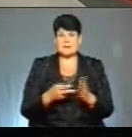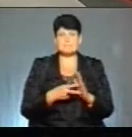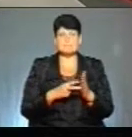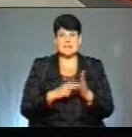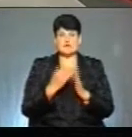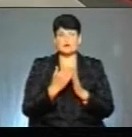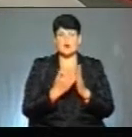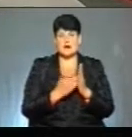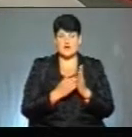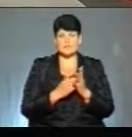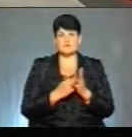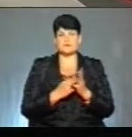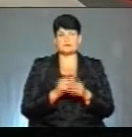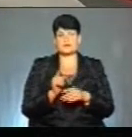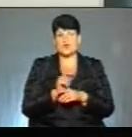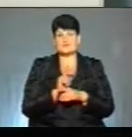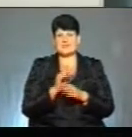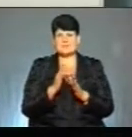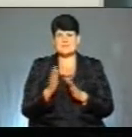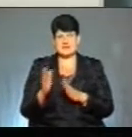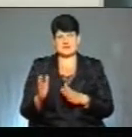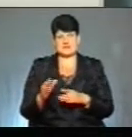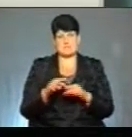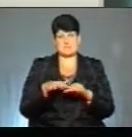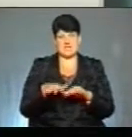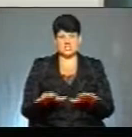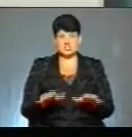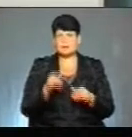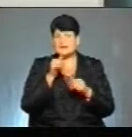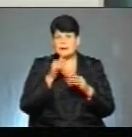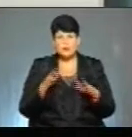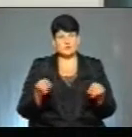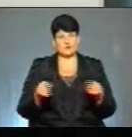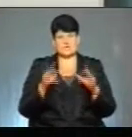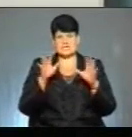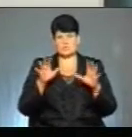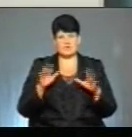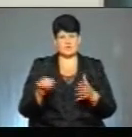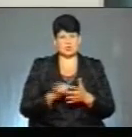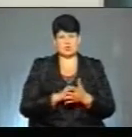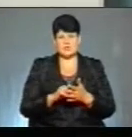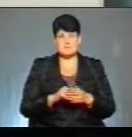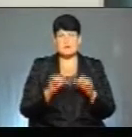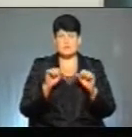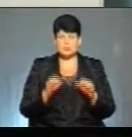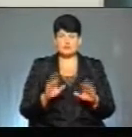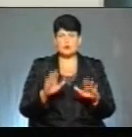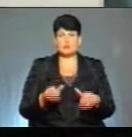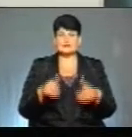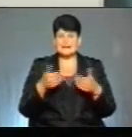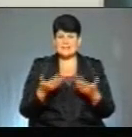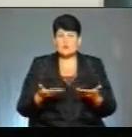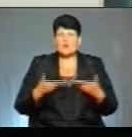графіку оптимізації мережі. Ми не можемо створювати законодавчі документи, ми можемо подати